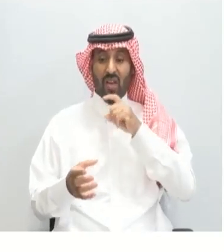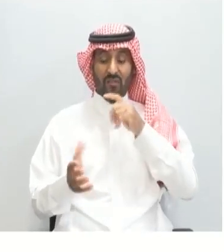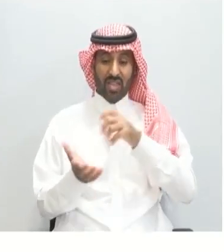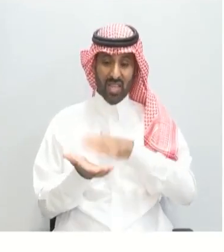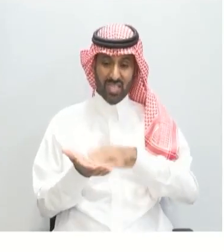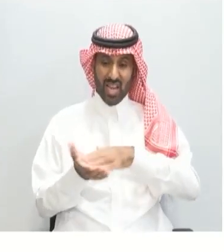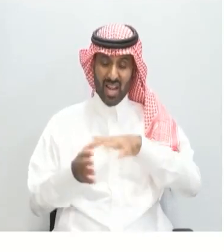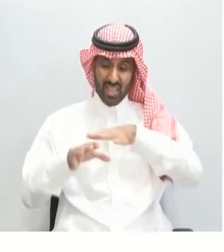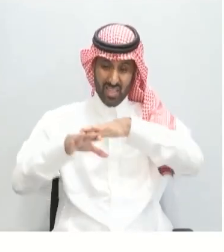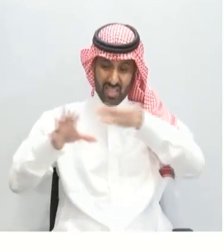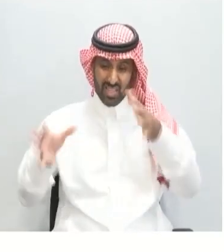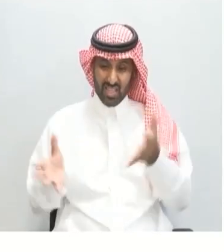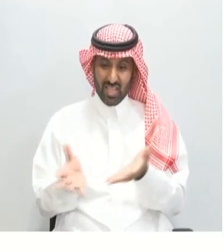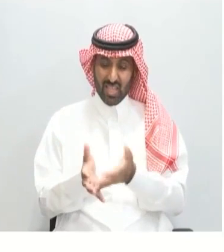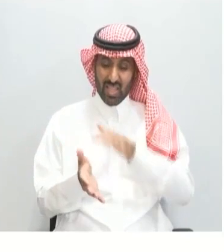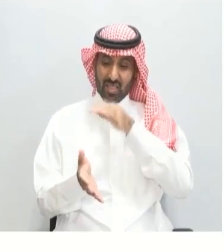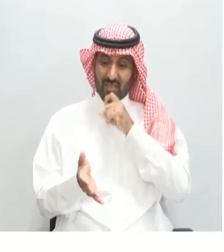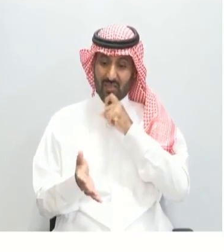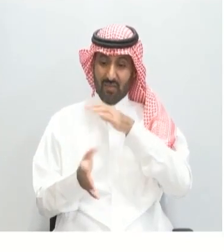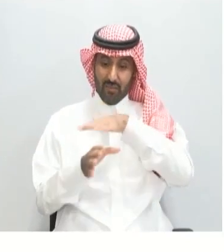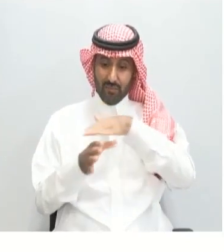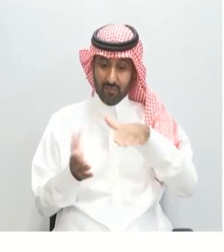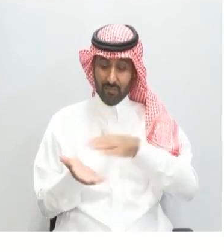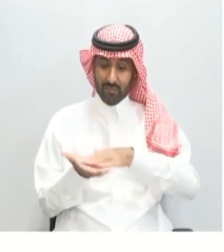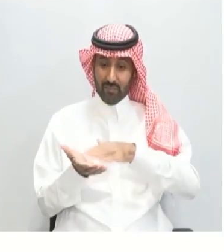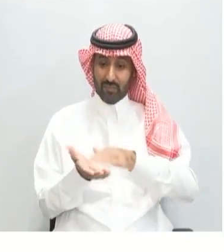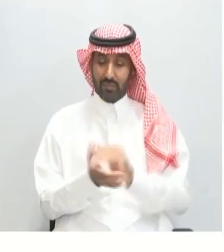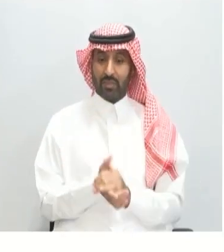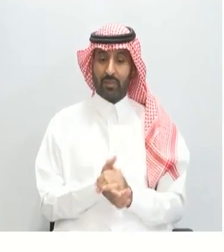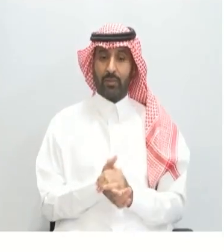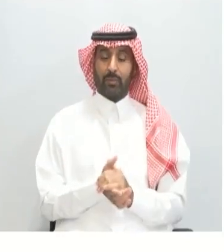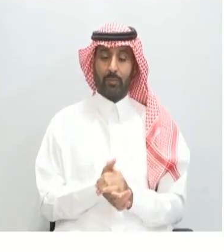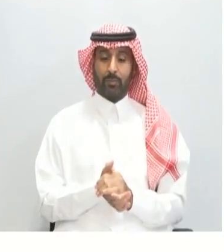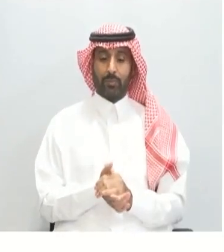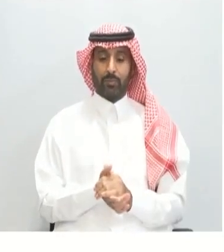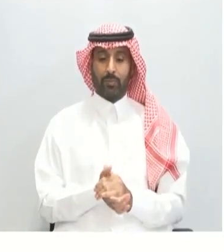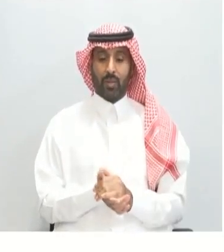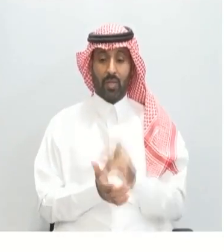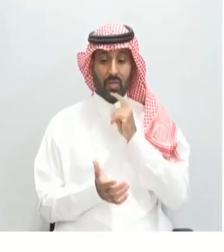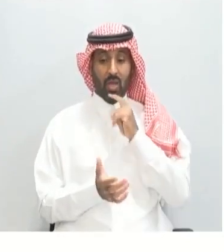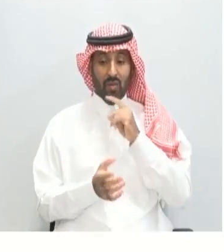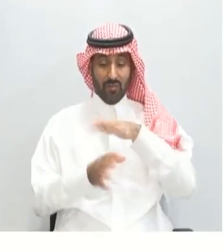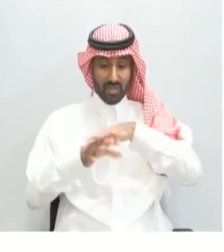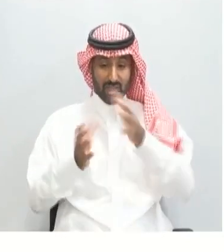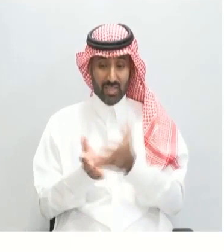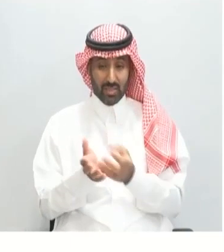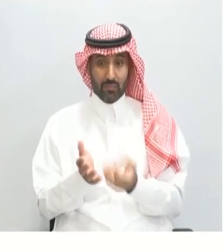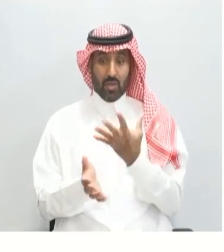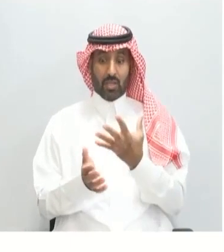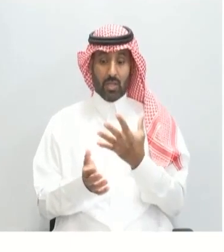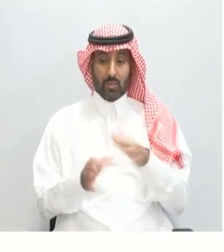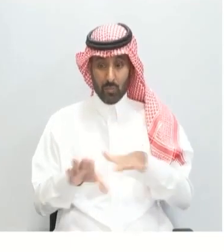الارضيه اذا المناطق التي تحدث فيها عمليات فجائيه